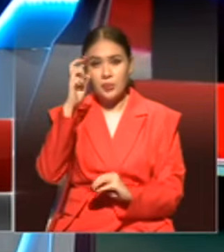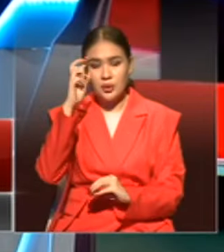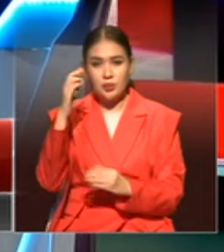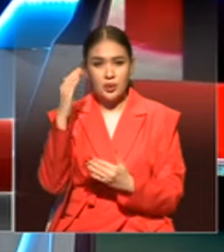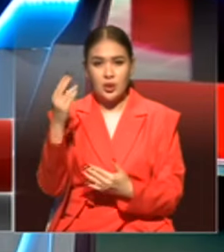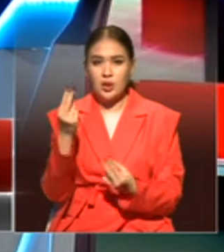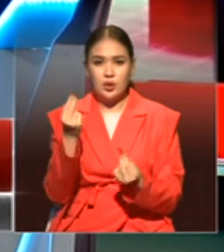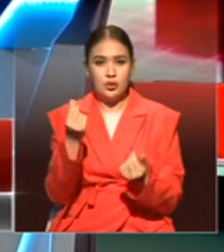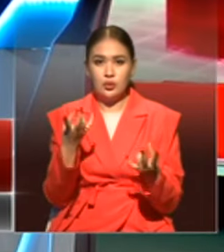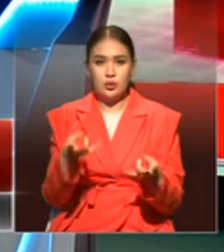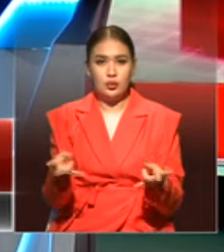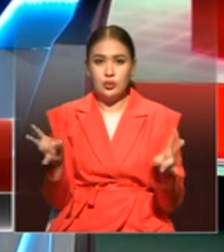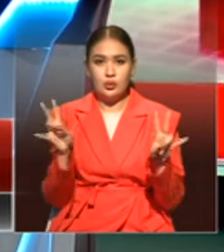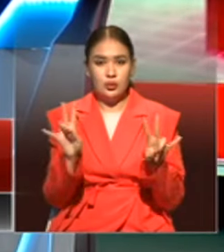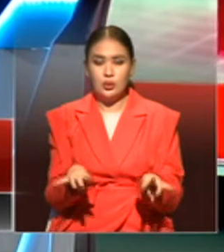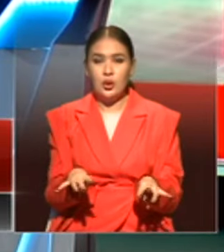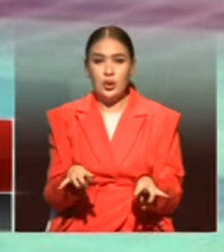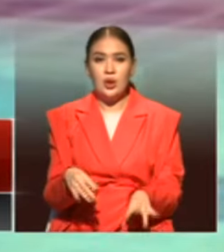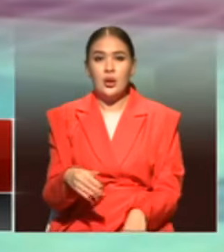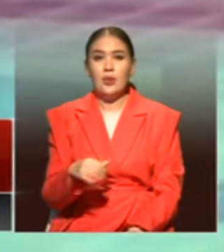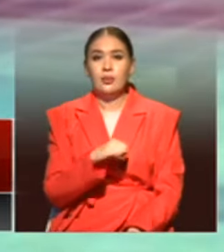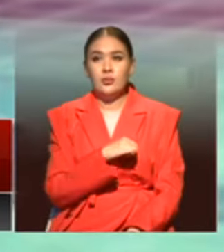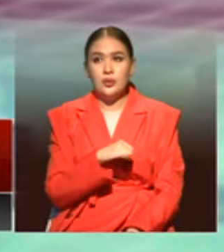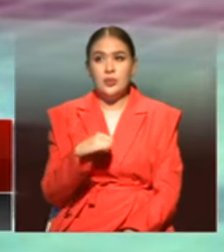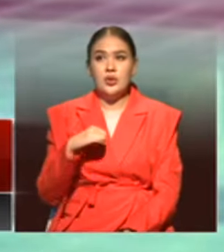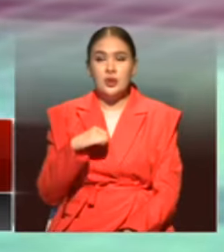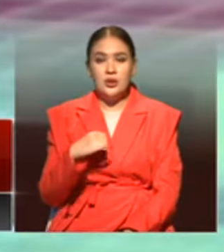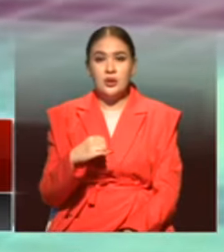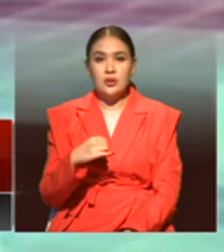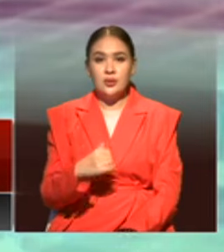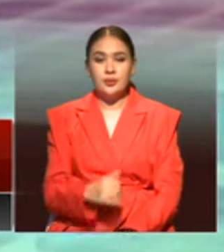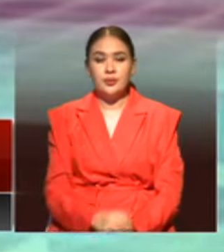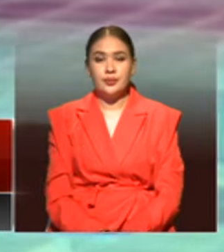ешқандай ақша керек жоқ. Біз өзі